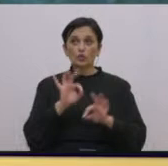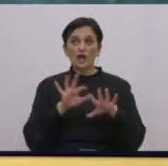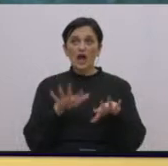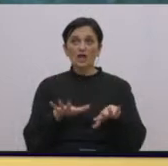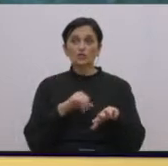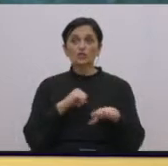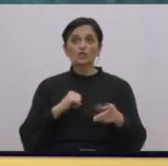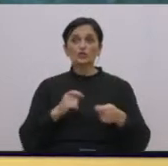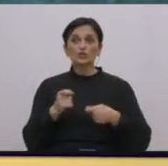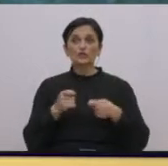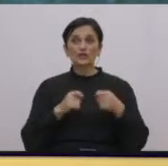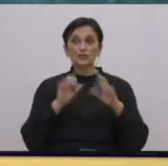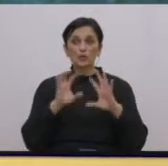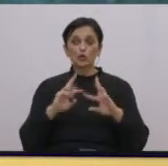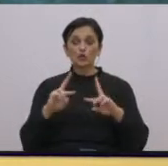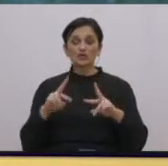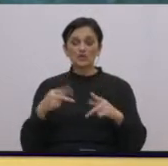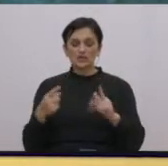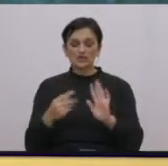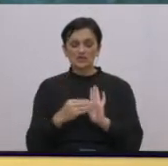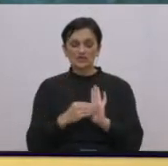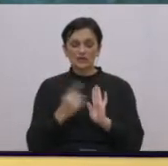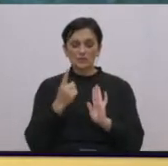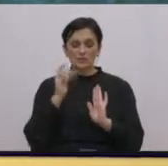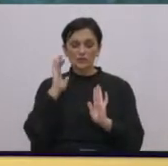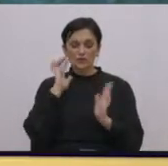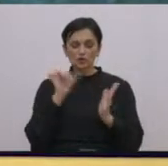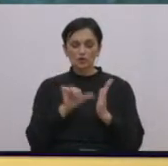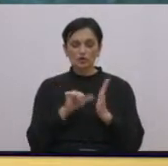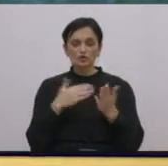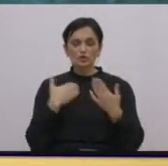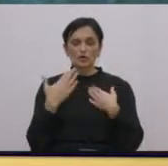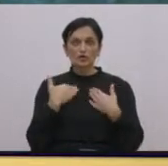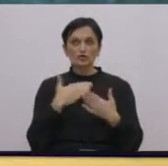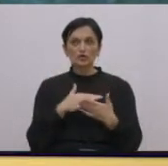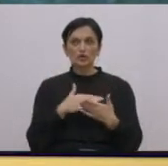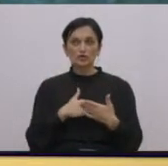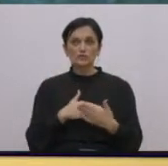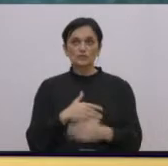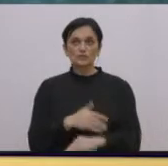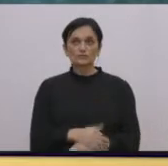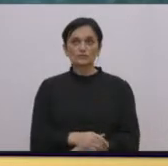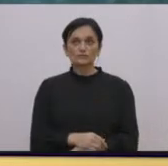adgilobri, tvitmartvelobis, kodekshi, tsvlilebis, shetanis, shesakhe, pirueli mosmenit, to, chartot, kenchiskhis, rejime.